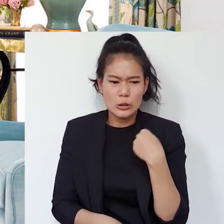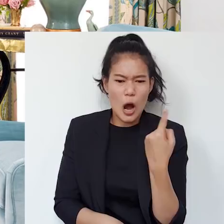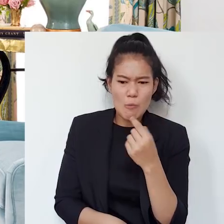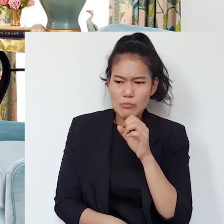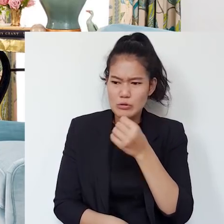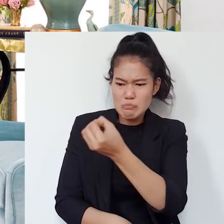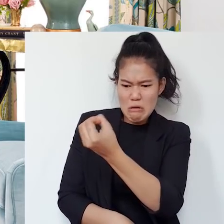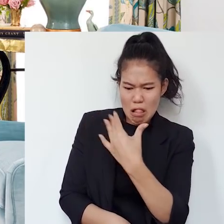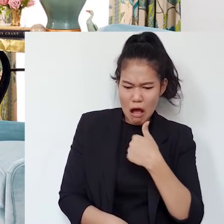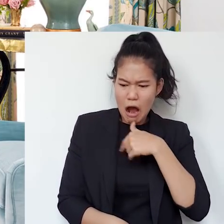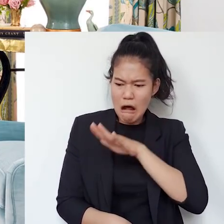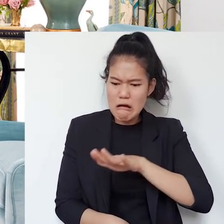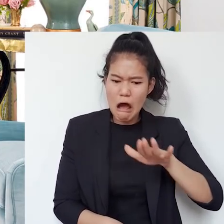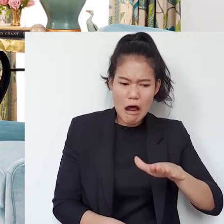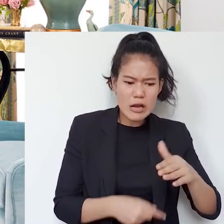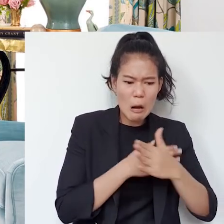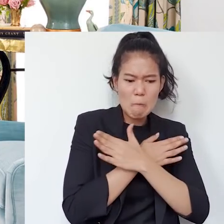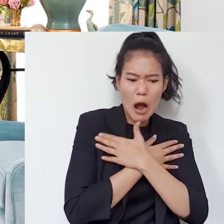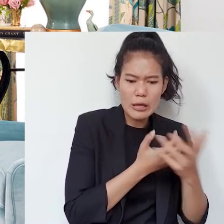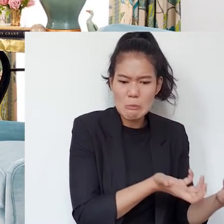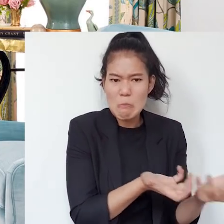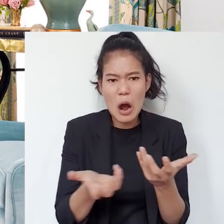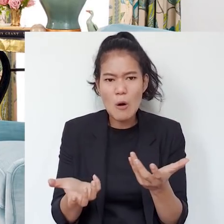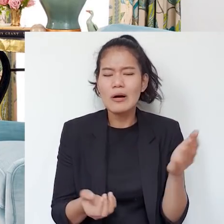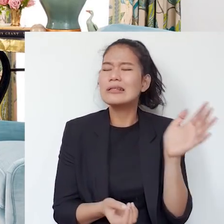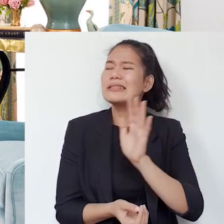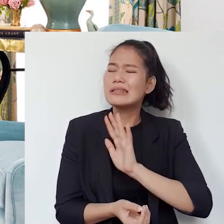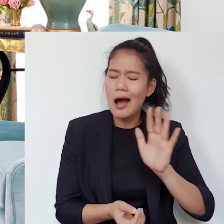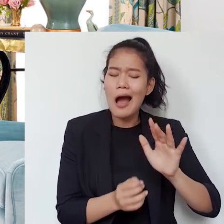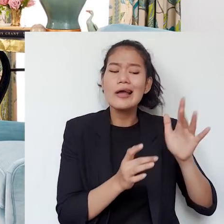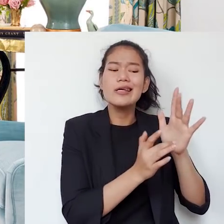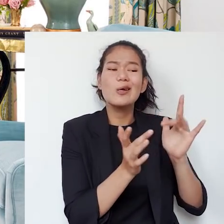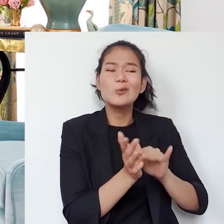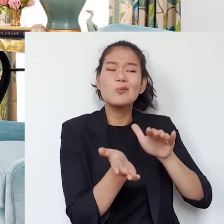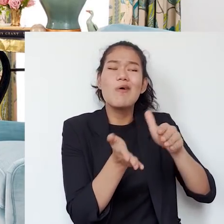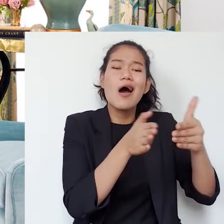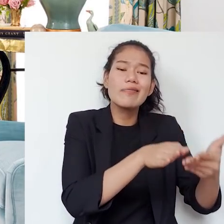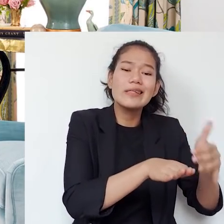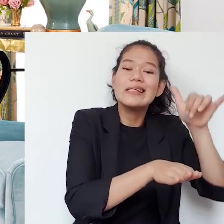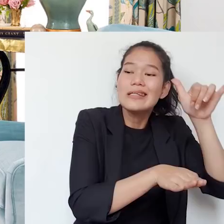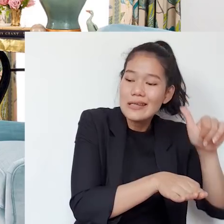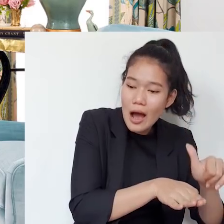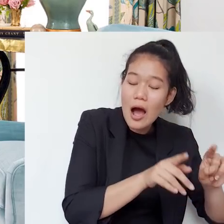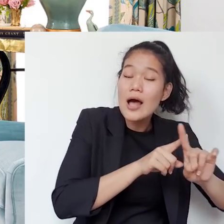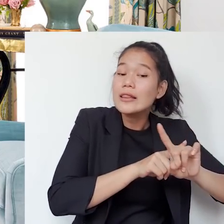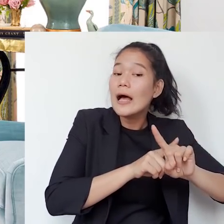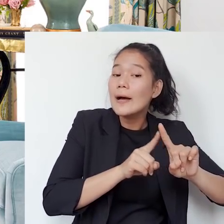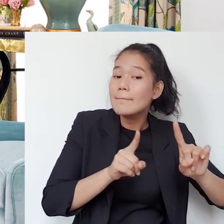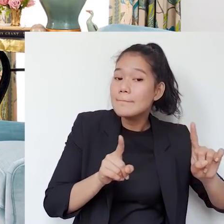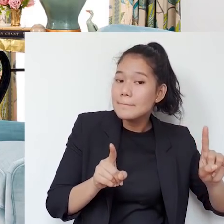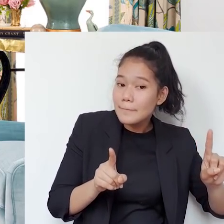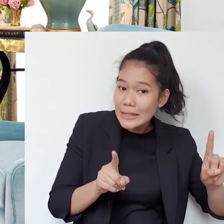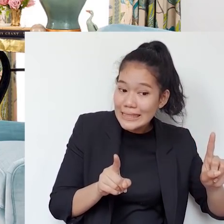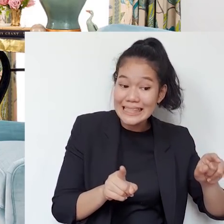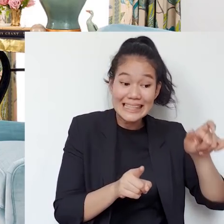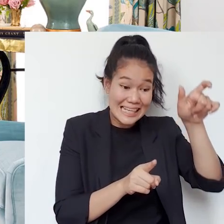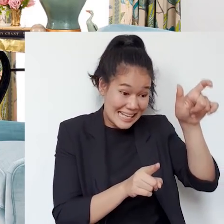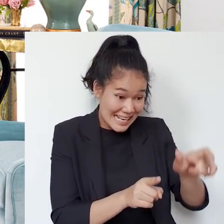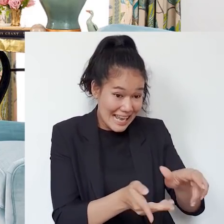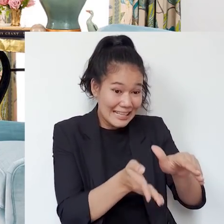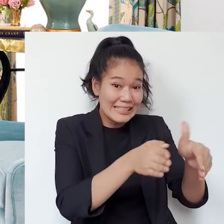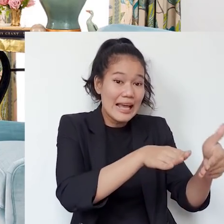mayat Yesus. Tidak, Yesus itu memang mati. Tapi yang kamu matikan